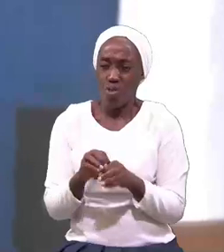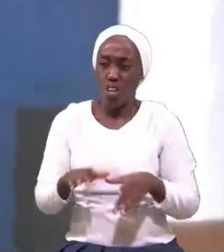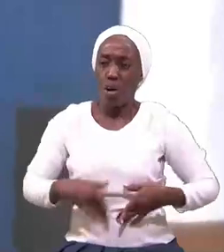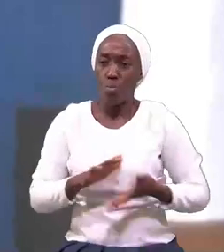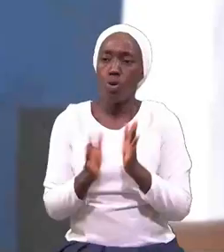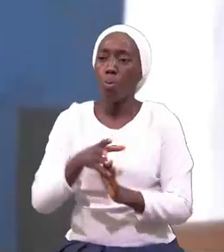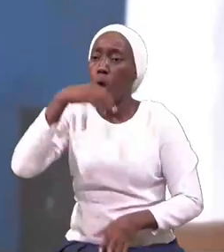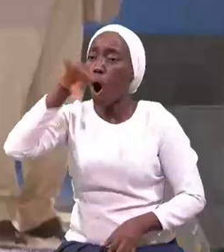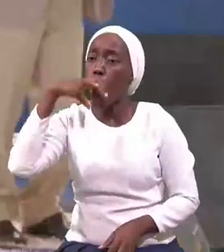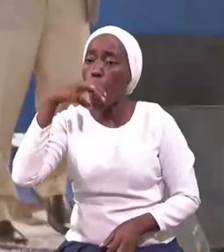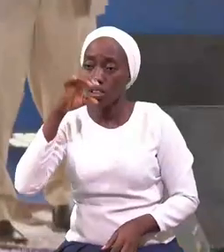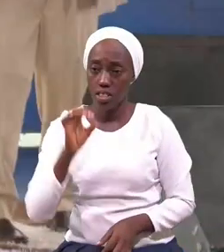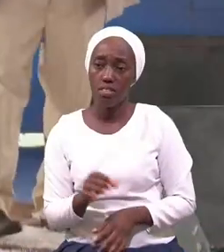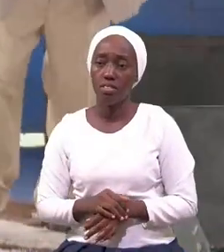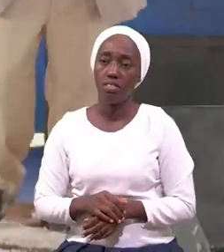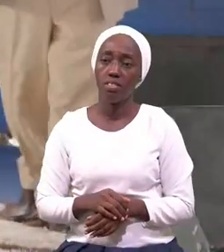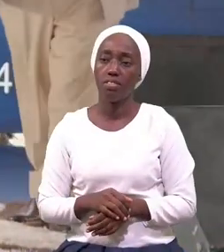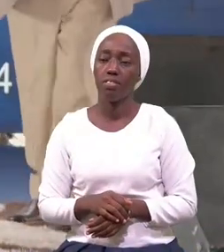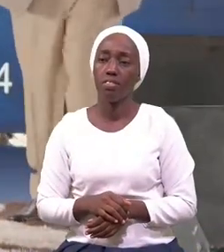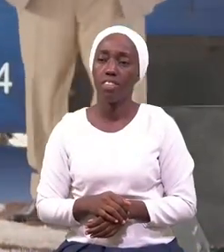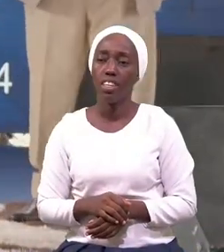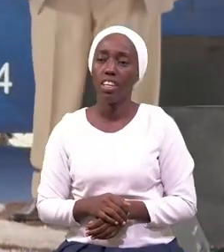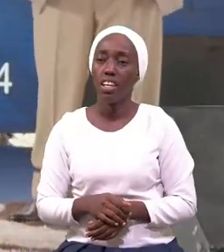Tout ce qui est froid dans ta vie sera chaud.